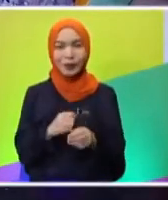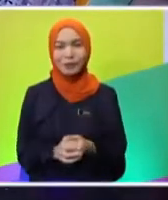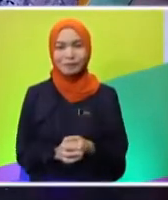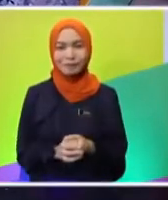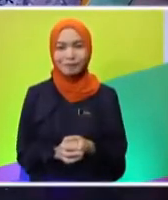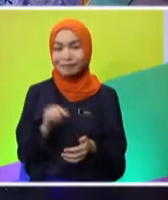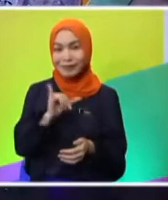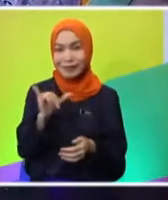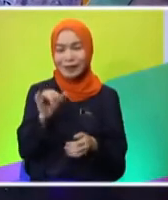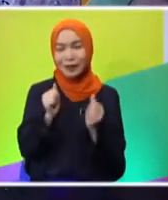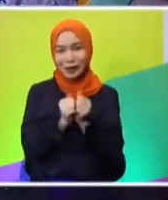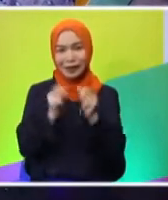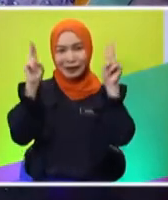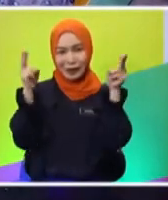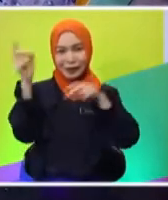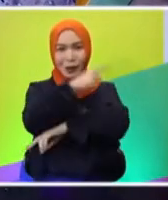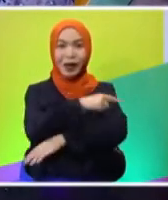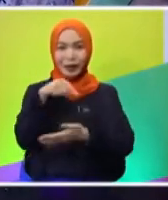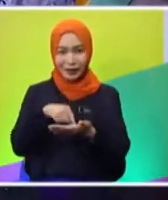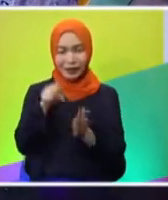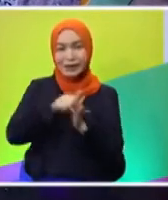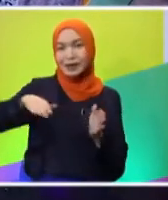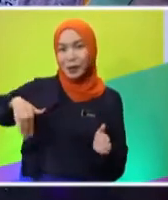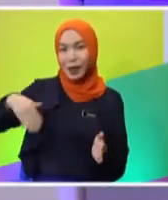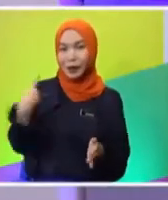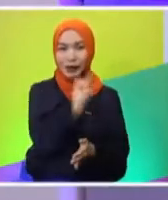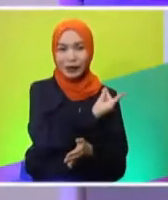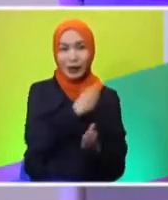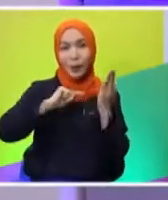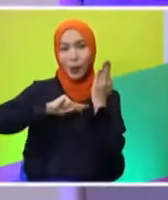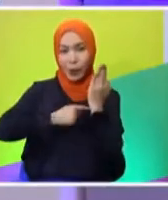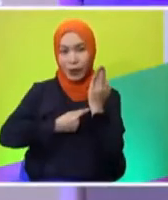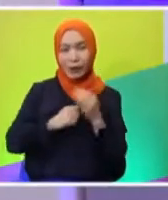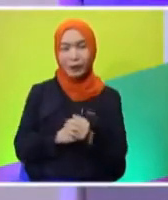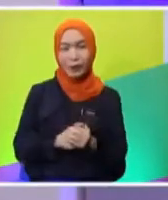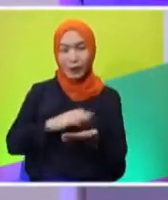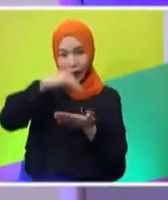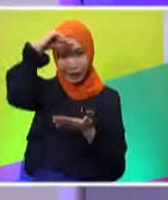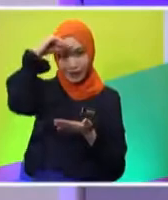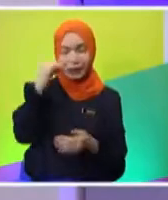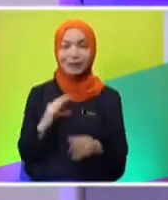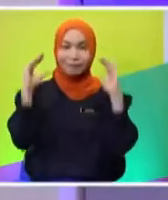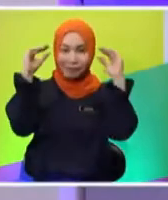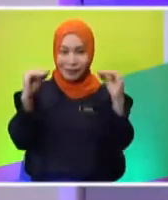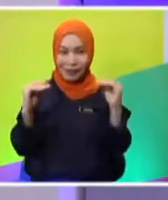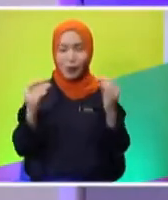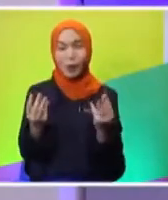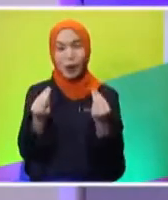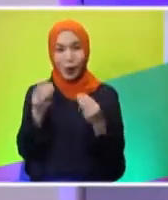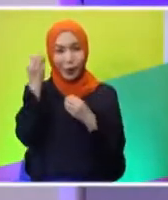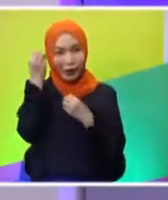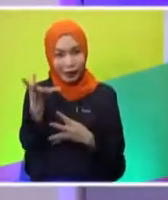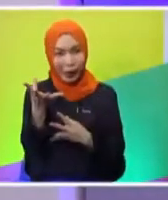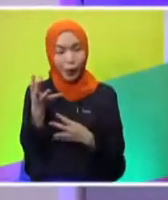pembelajaran hari ini dan sebelum kita meneruskan lagi pembelajaran mengenai Arca ini Aceh gosuke naha untuk menyampaikan